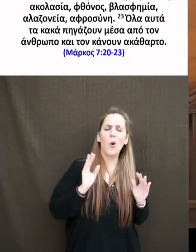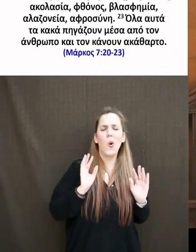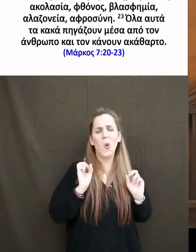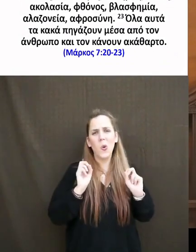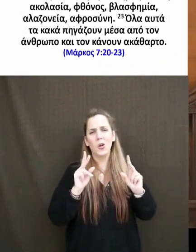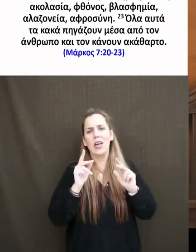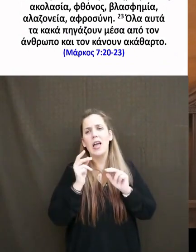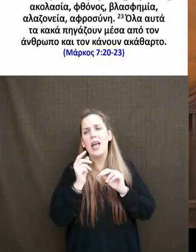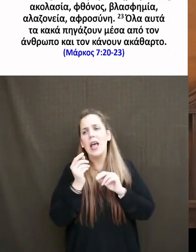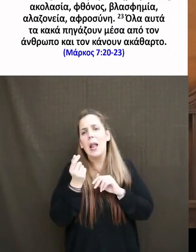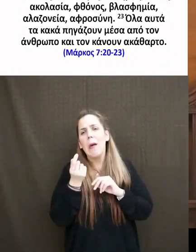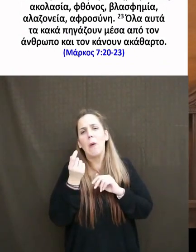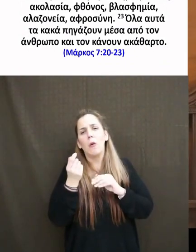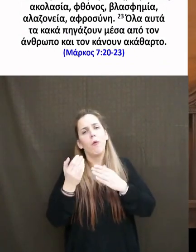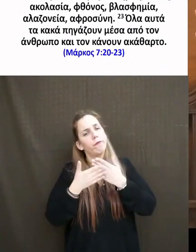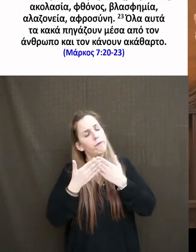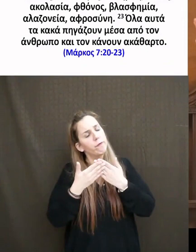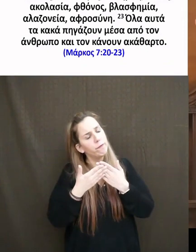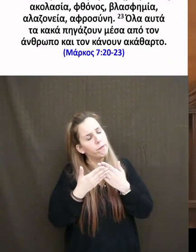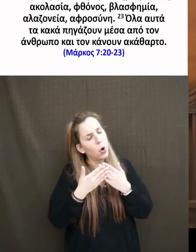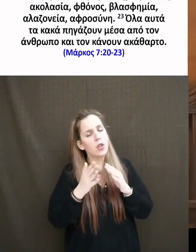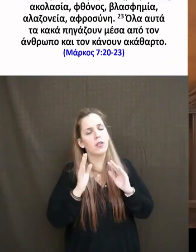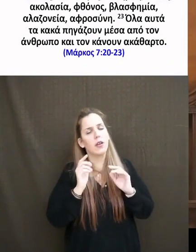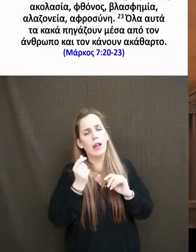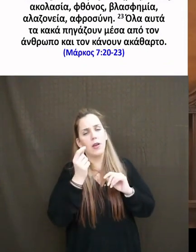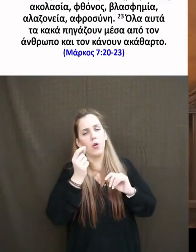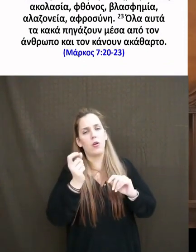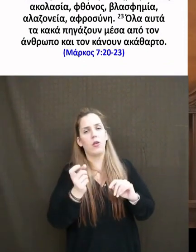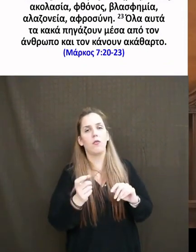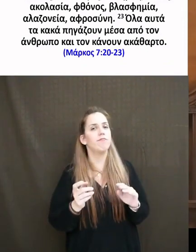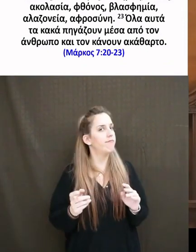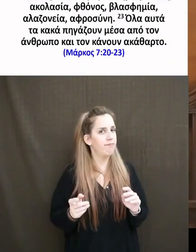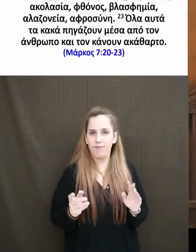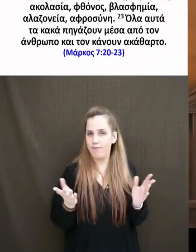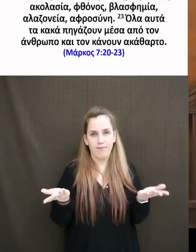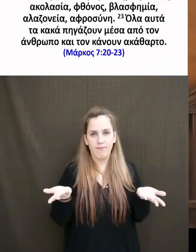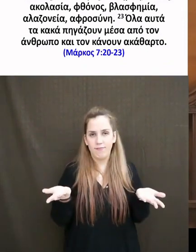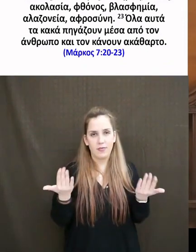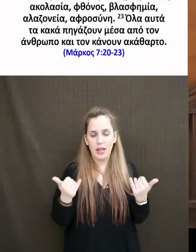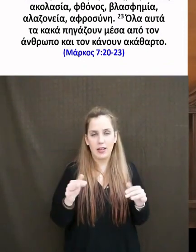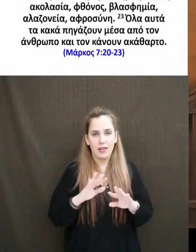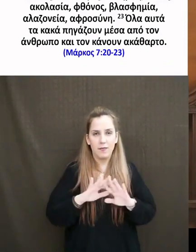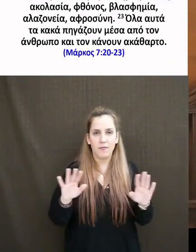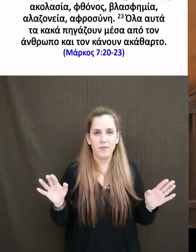Χριστός δεν γιατρεύεται με life coaching.